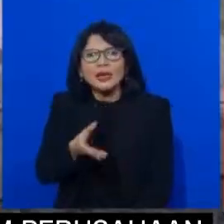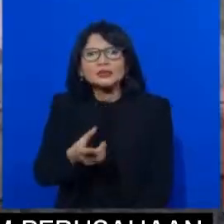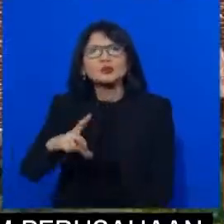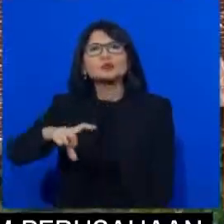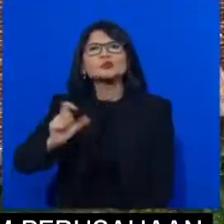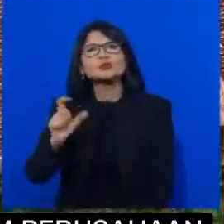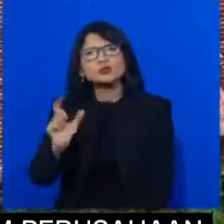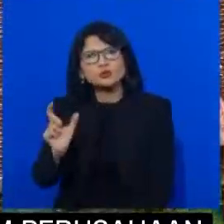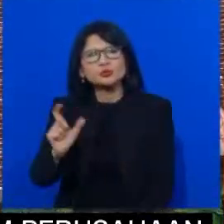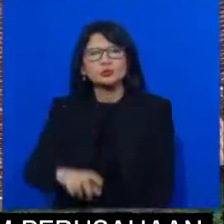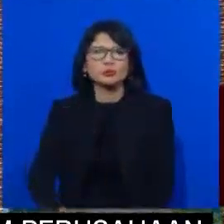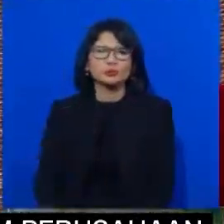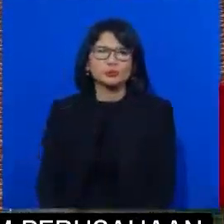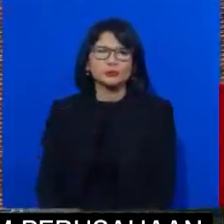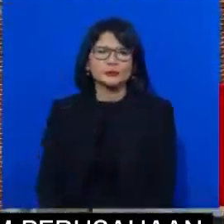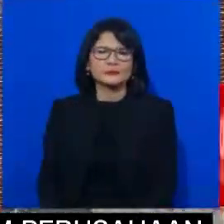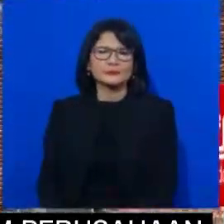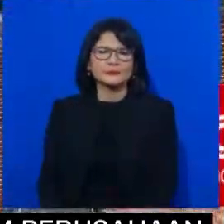begitu.